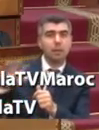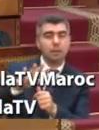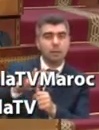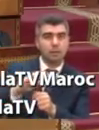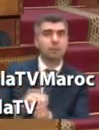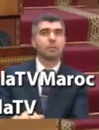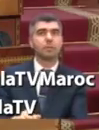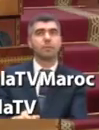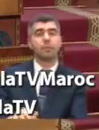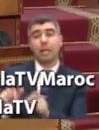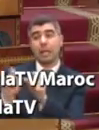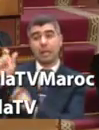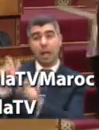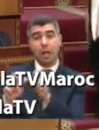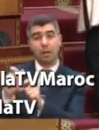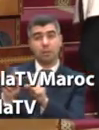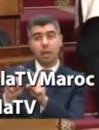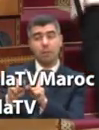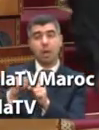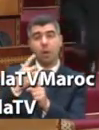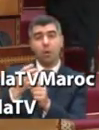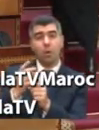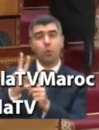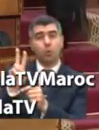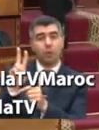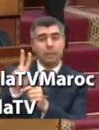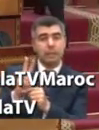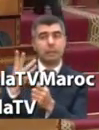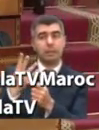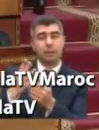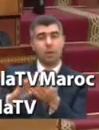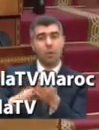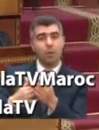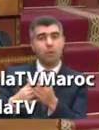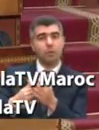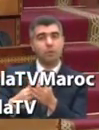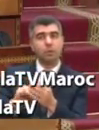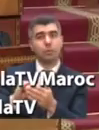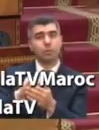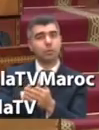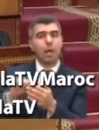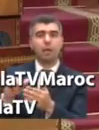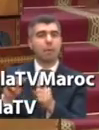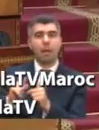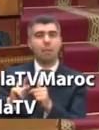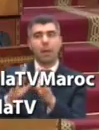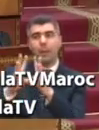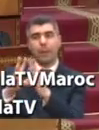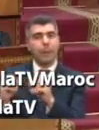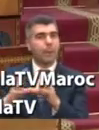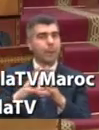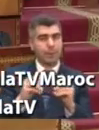وحتى هاد الناس إلا كاينين في هاد الأقاليم المجاورة اللي منهم إقليم دون وإقليم نواصر، كيمشيو إما في النقل السري، والعدد ديال